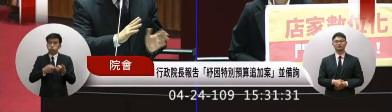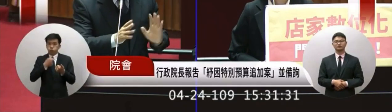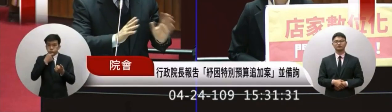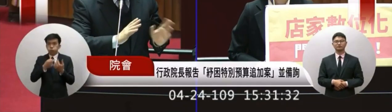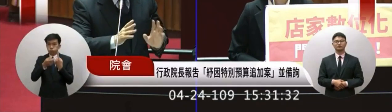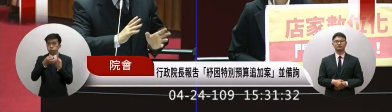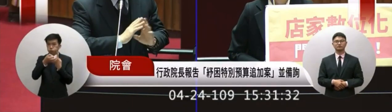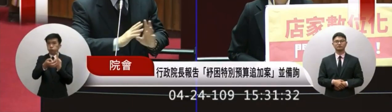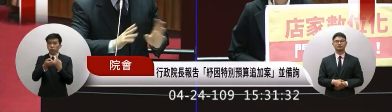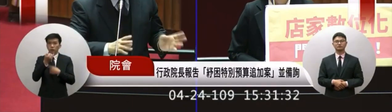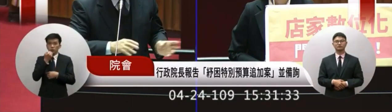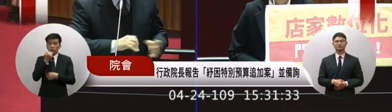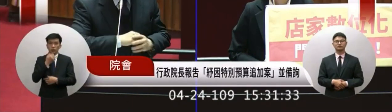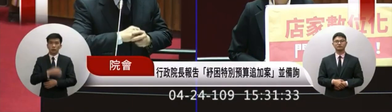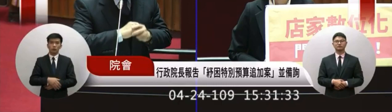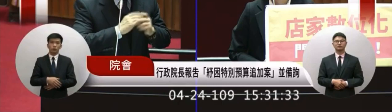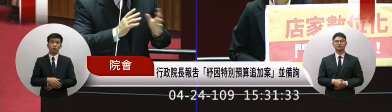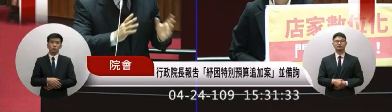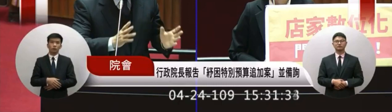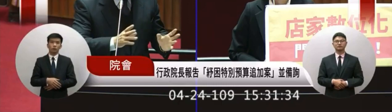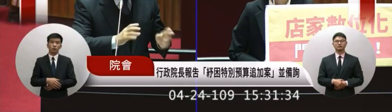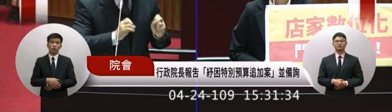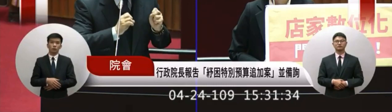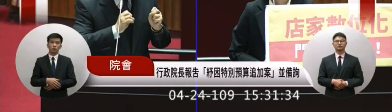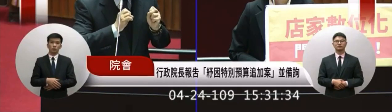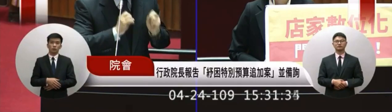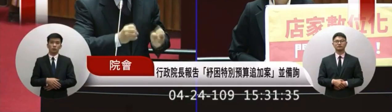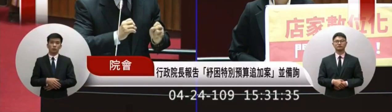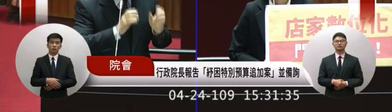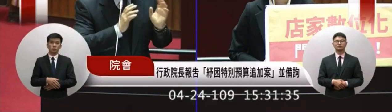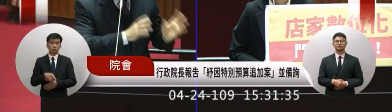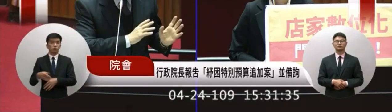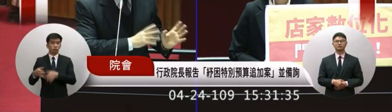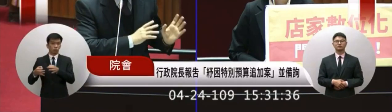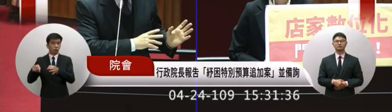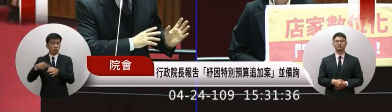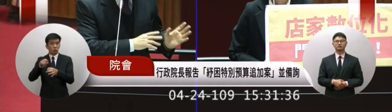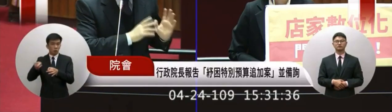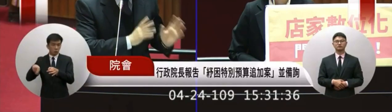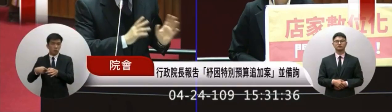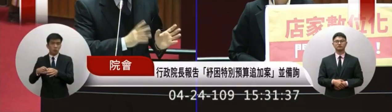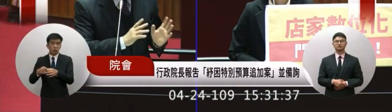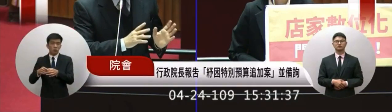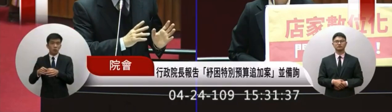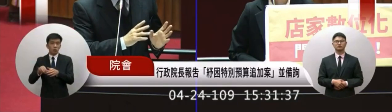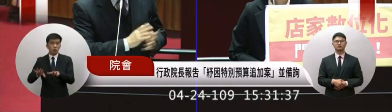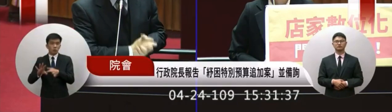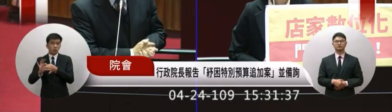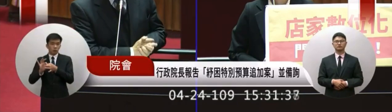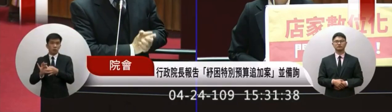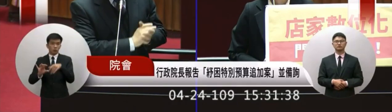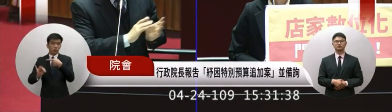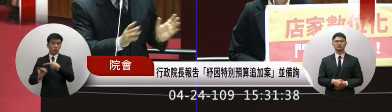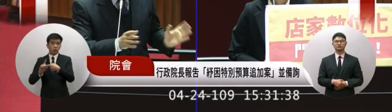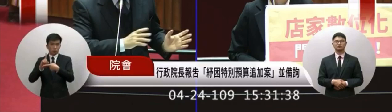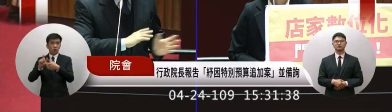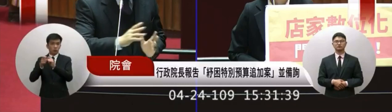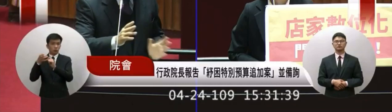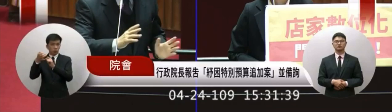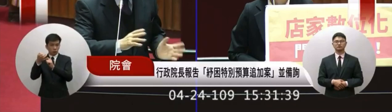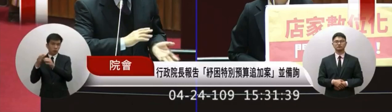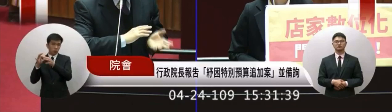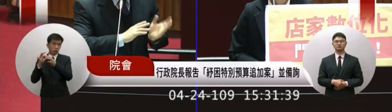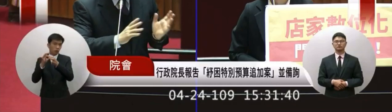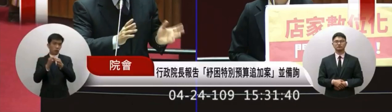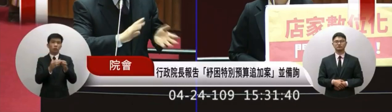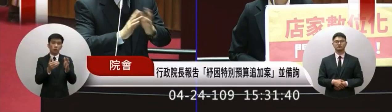所以他可以啊，就是说他可以1%到2025年这样一个情况哈，但是只要这